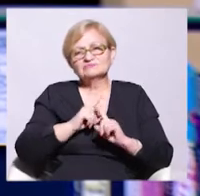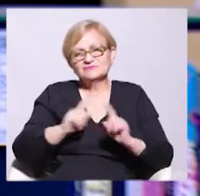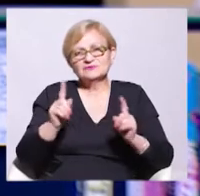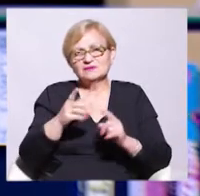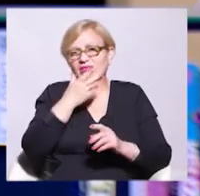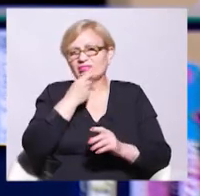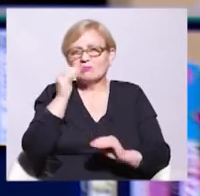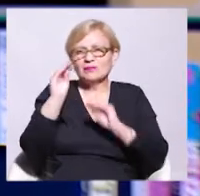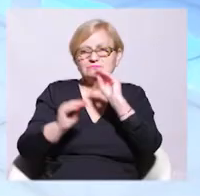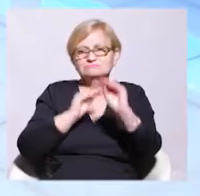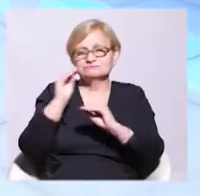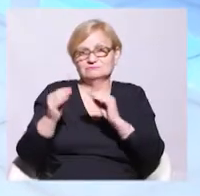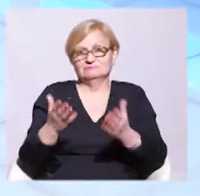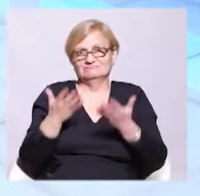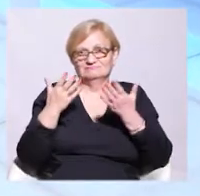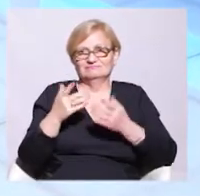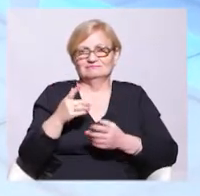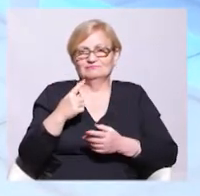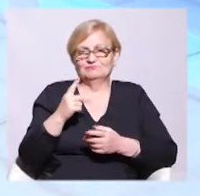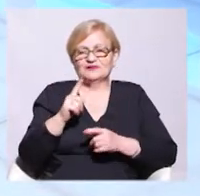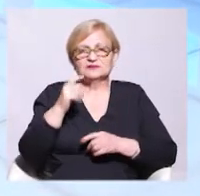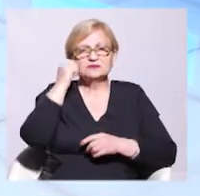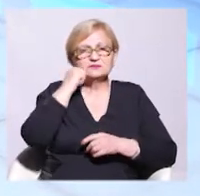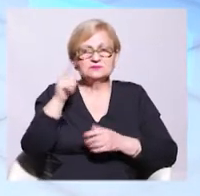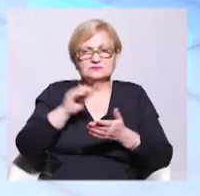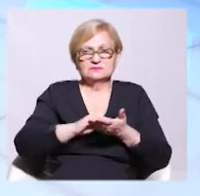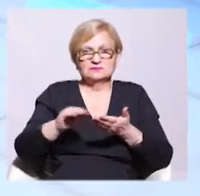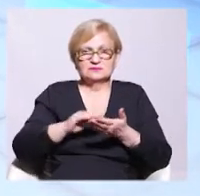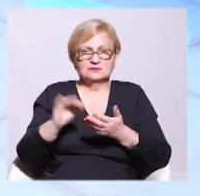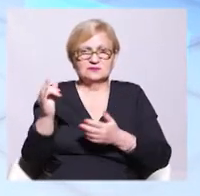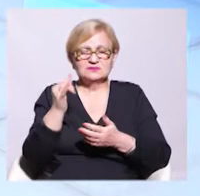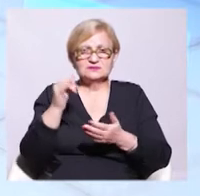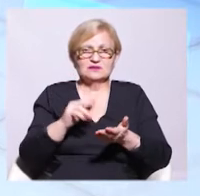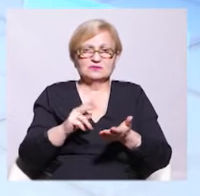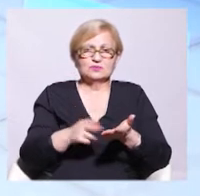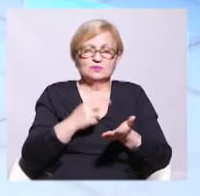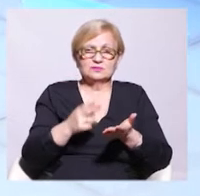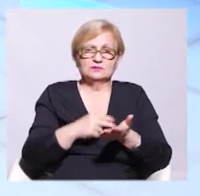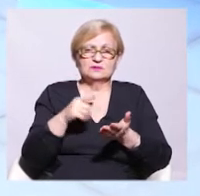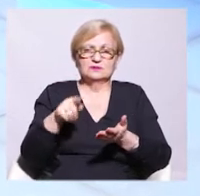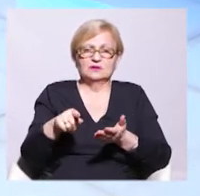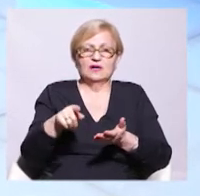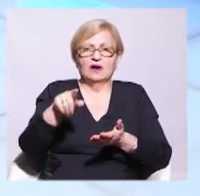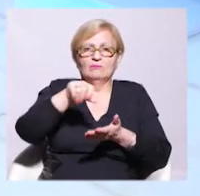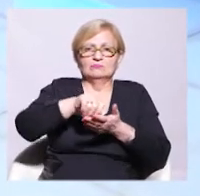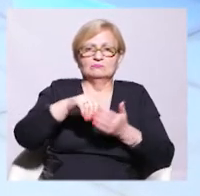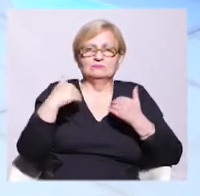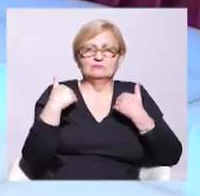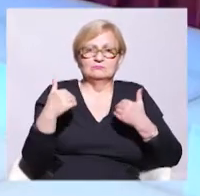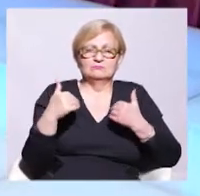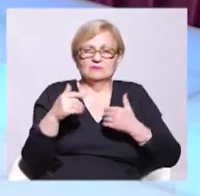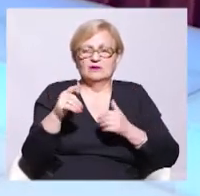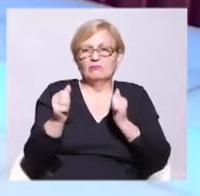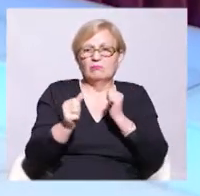ათასგვაროვნებით აცოცხლებენ, რადგან მატიანე, ანუ ისტორიული წიგნები, ამ გმირების შესახებ